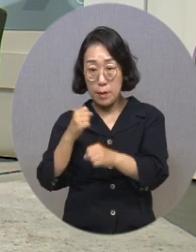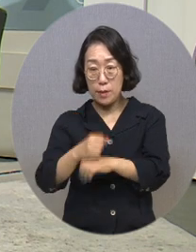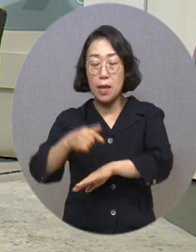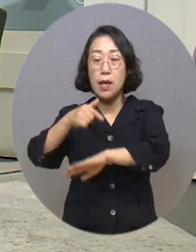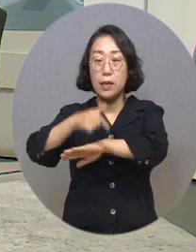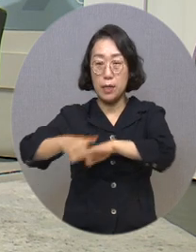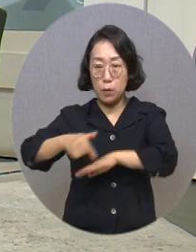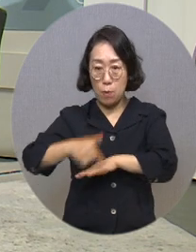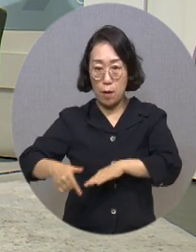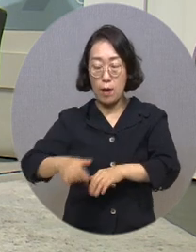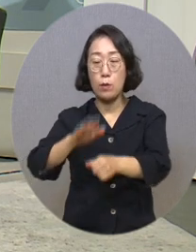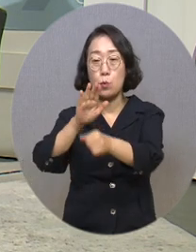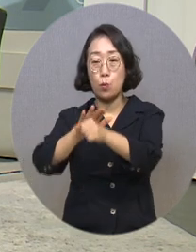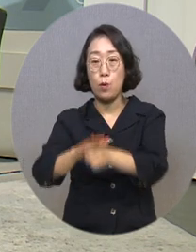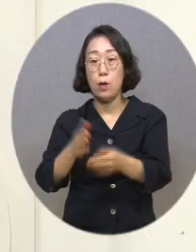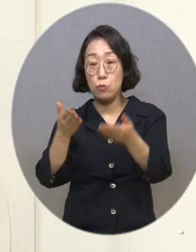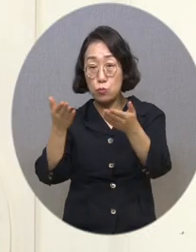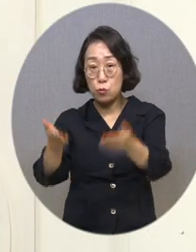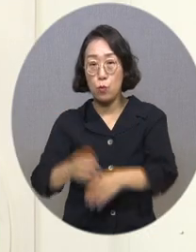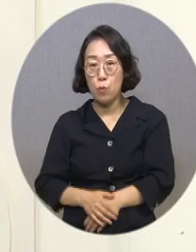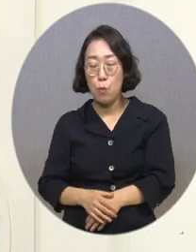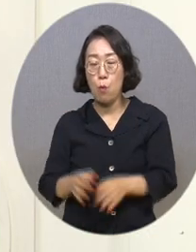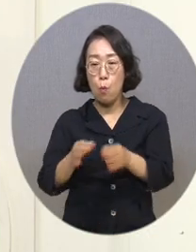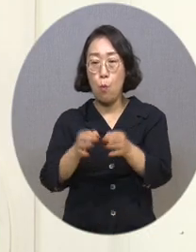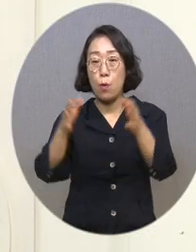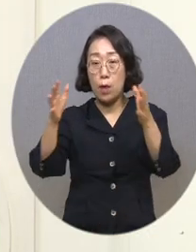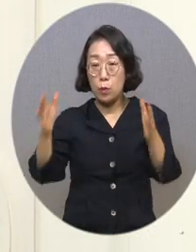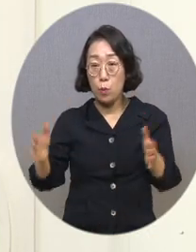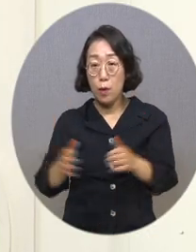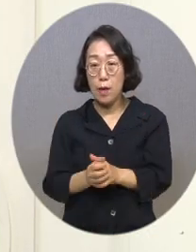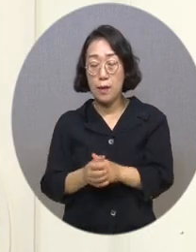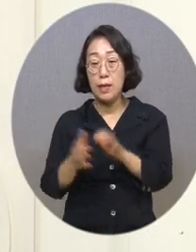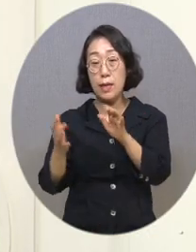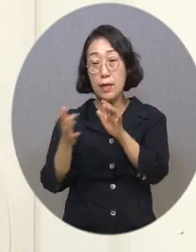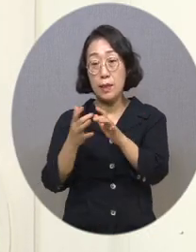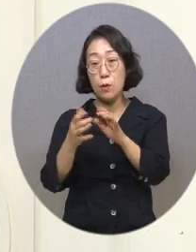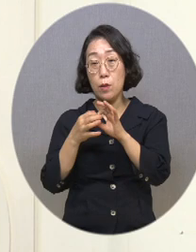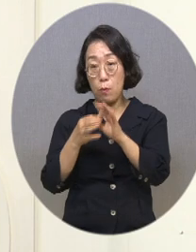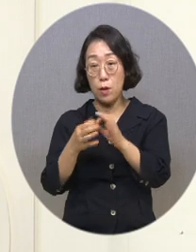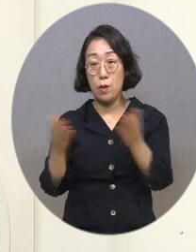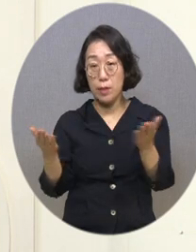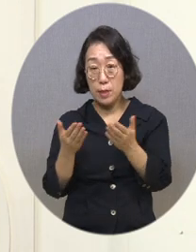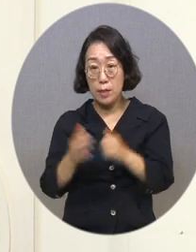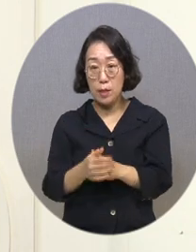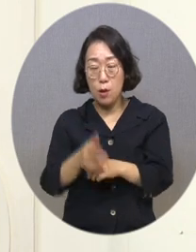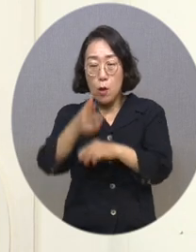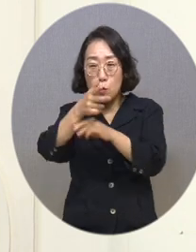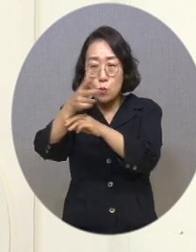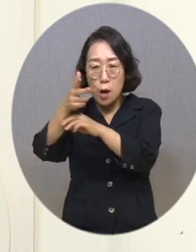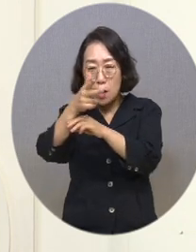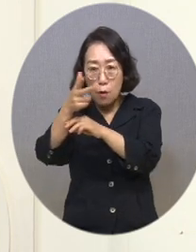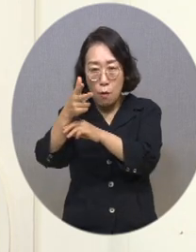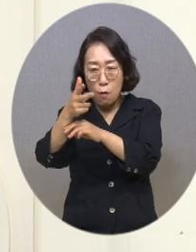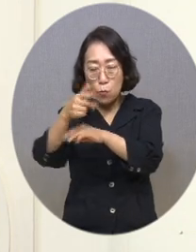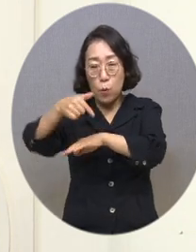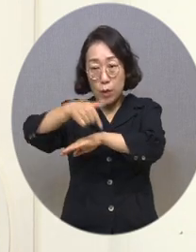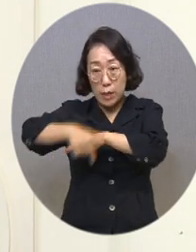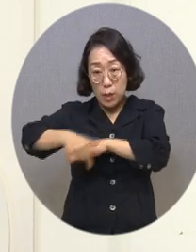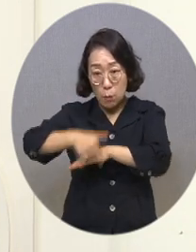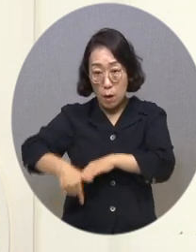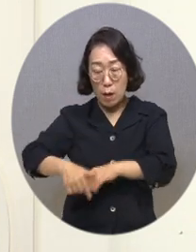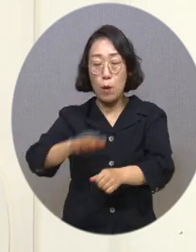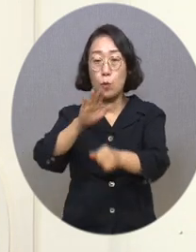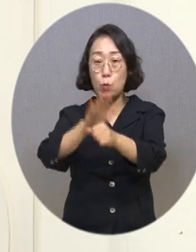있게 되었고 그리고 제가 오랫동안 온라인 일을 했기 때문에 온라인 촬영하는 것도 기획하고